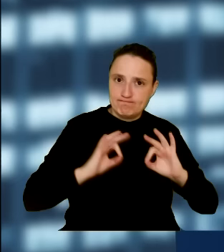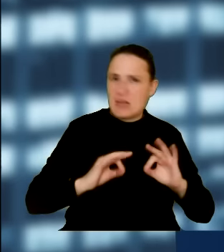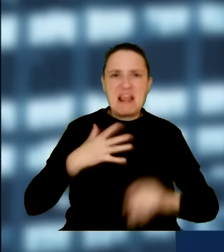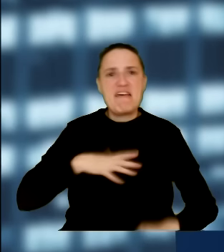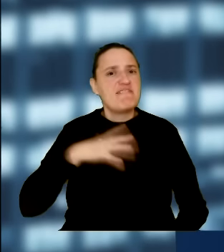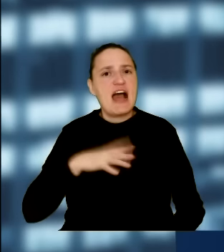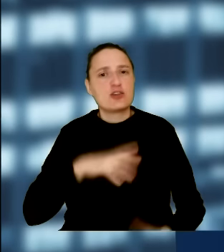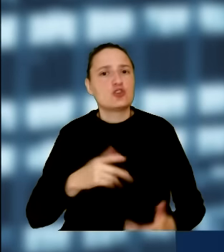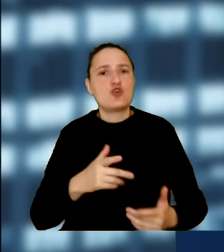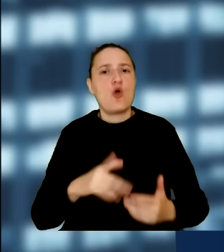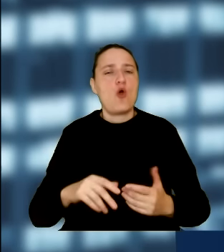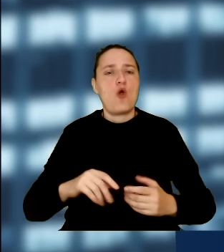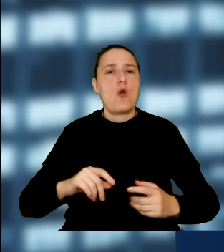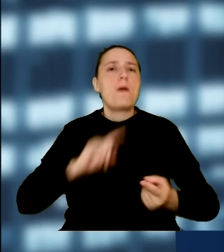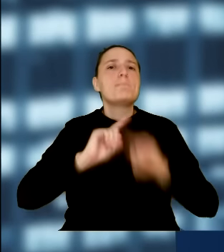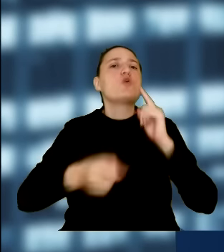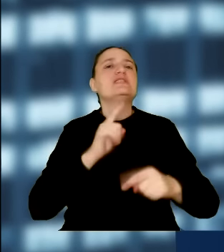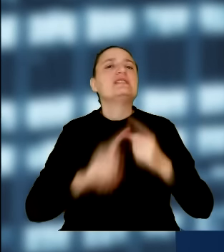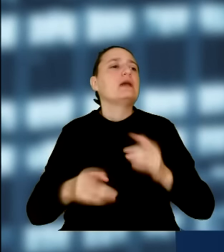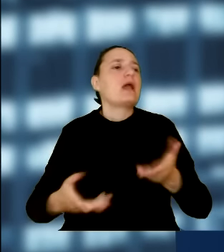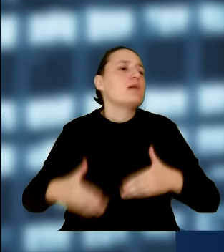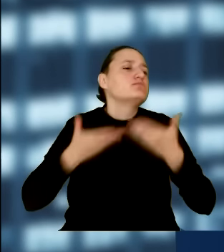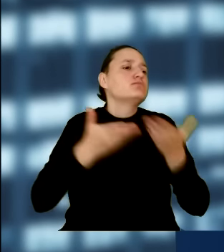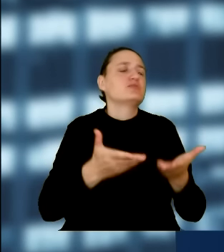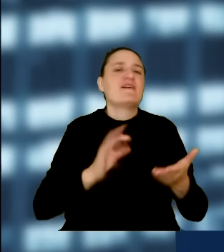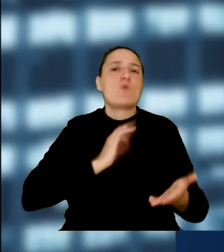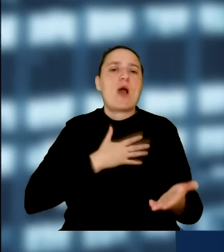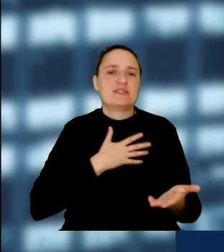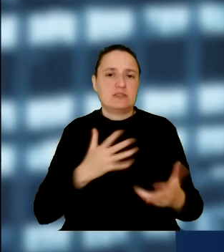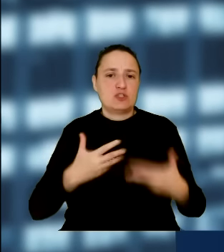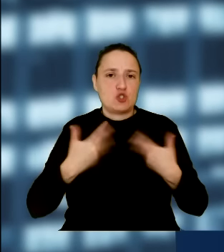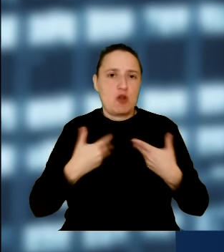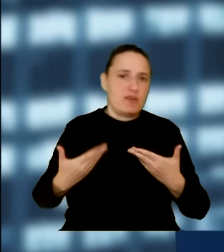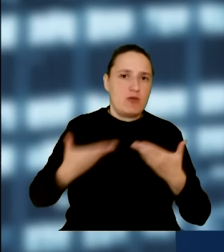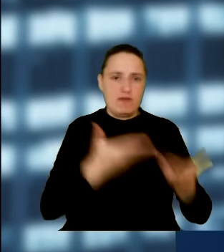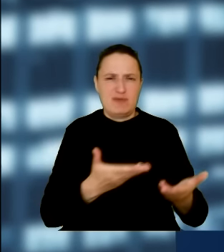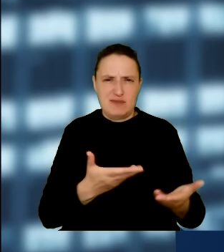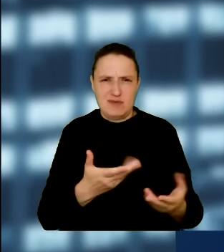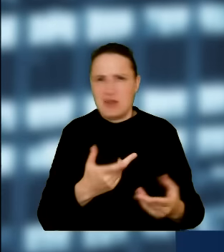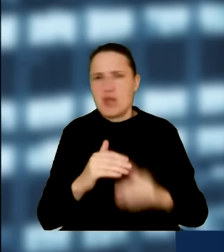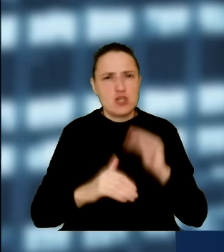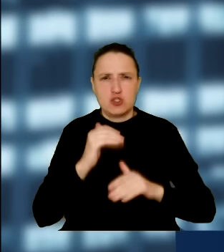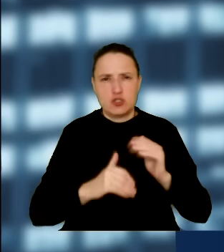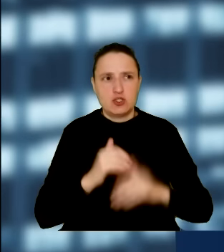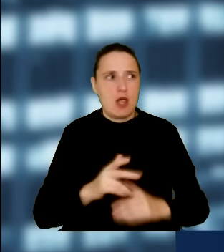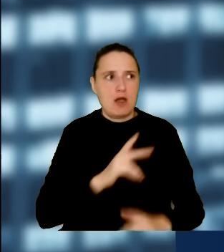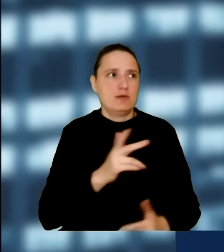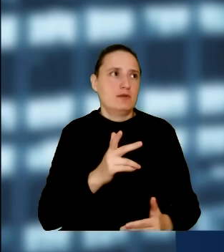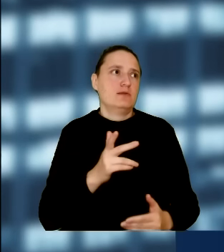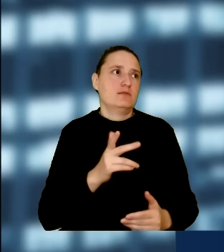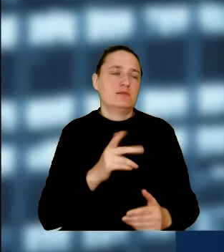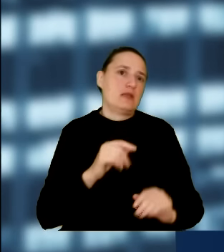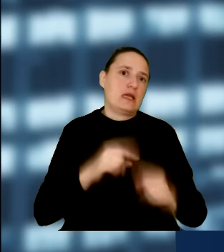narażać dla manifestacji politycznych własnego zdrowia. Nikt nie czuje się komfortowo w takiej sytuacji. Nie życzę nikomu takich